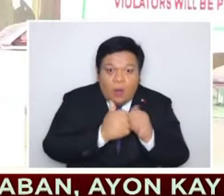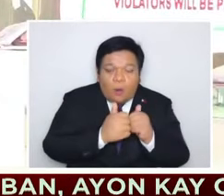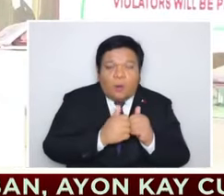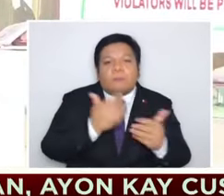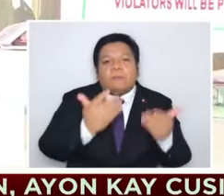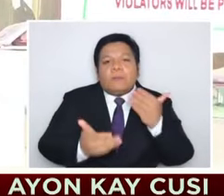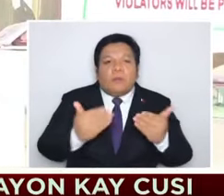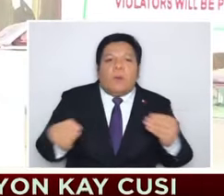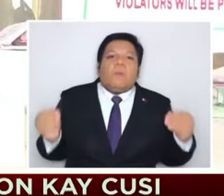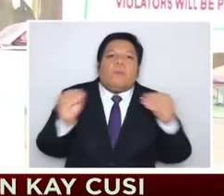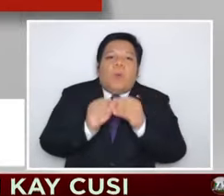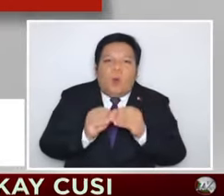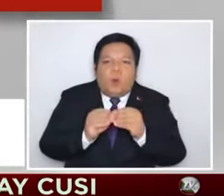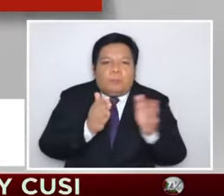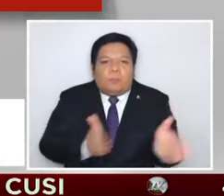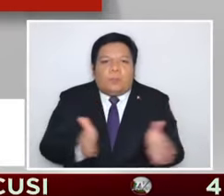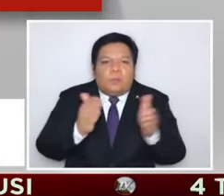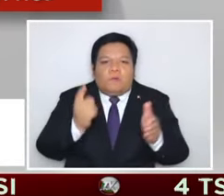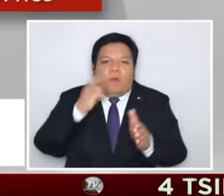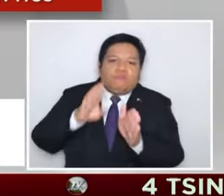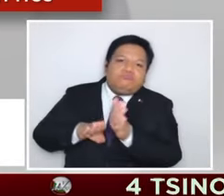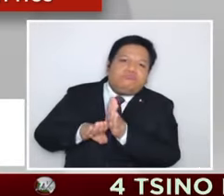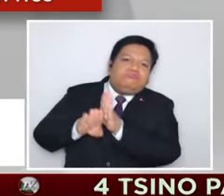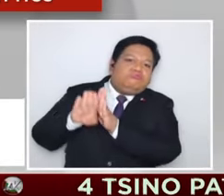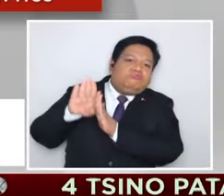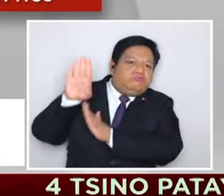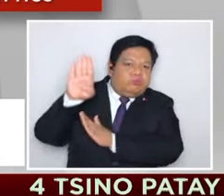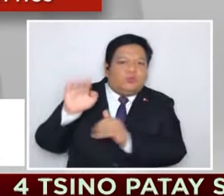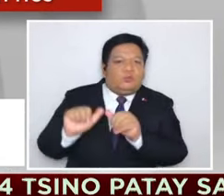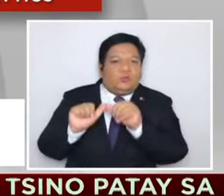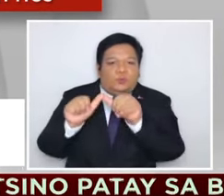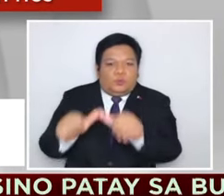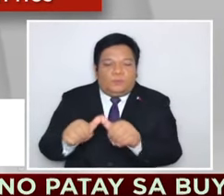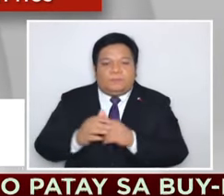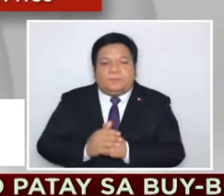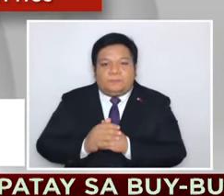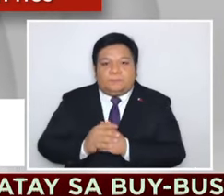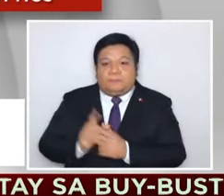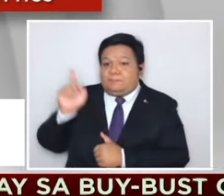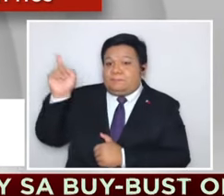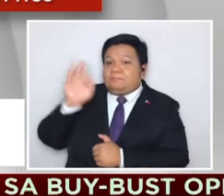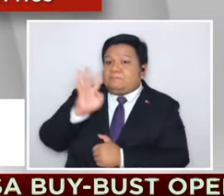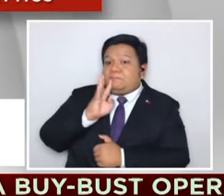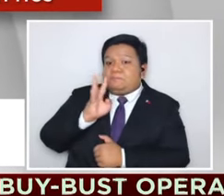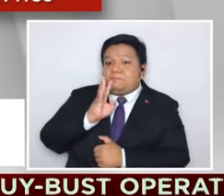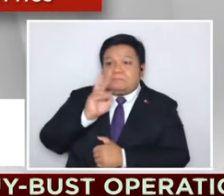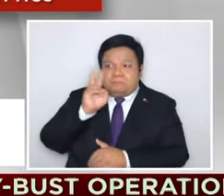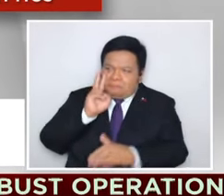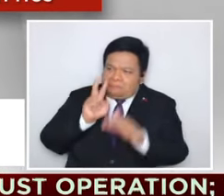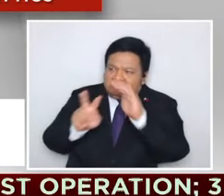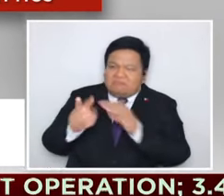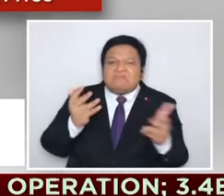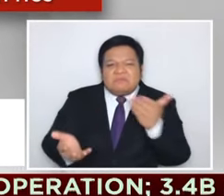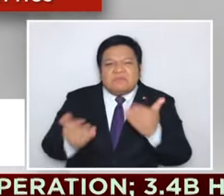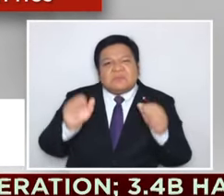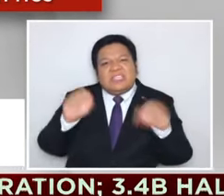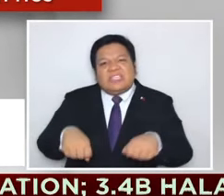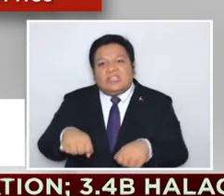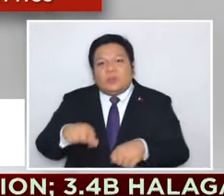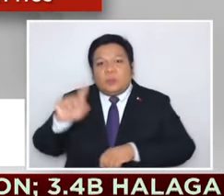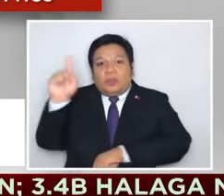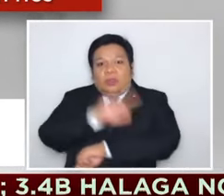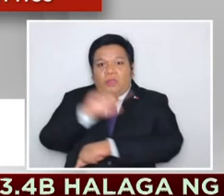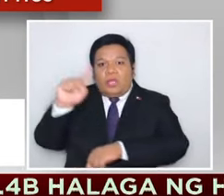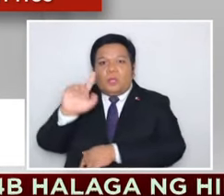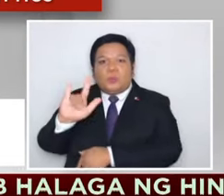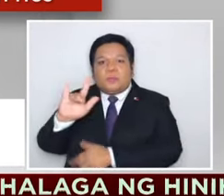na patuloy na pagtaas nito. Nakikita natin sa trend ngayon na possible talaga yung 25,000, no? And we're hoping na if